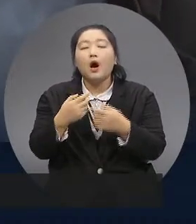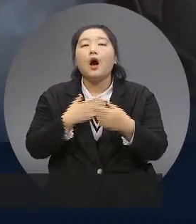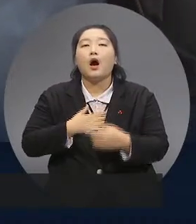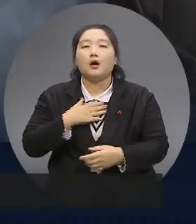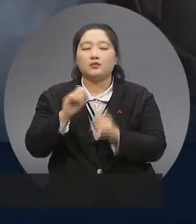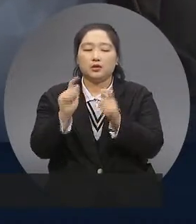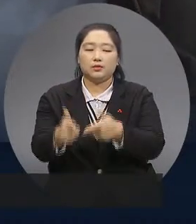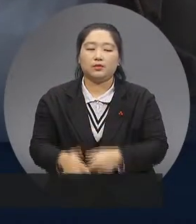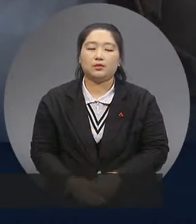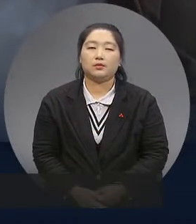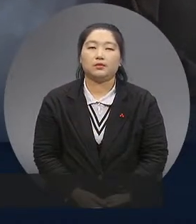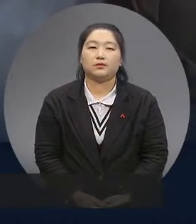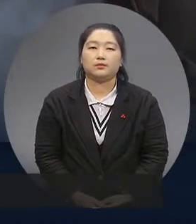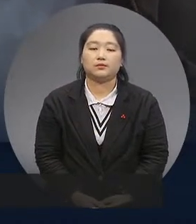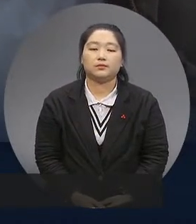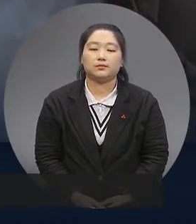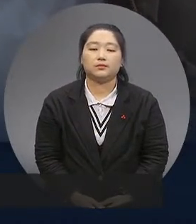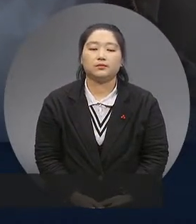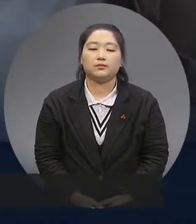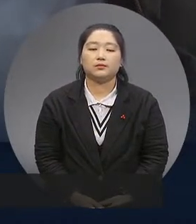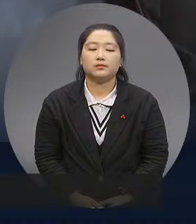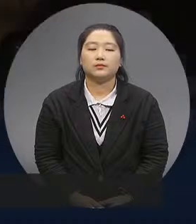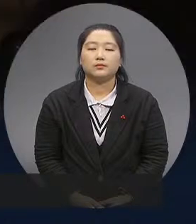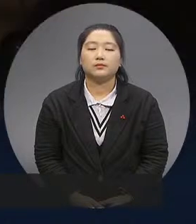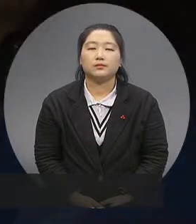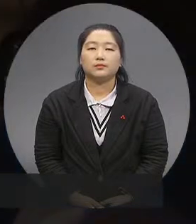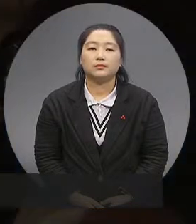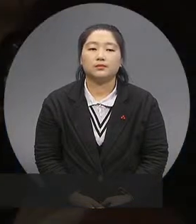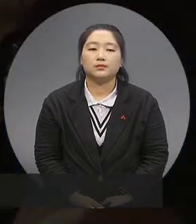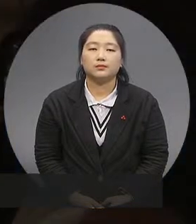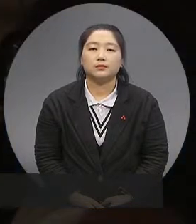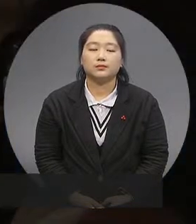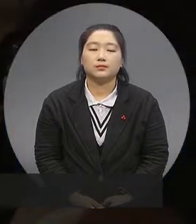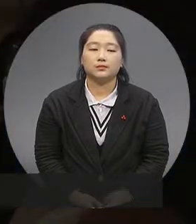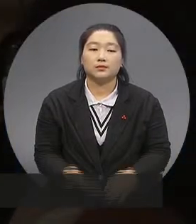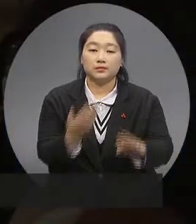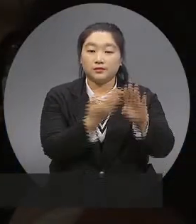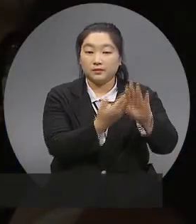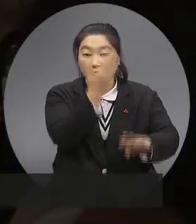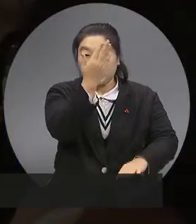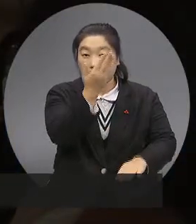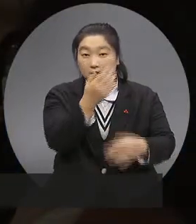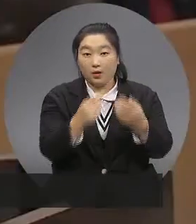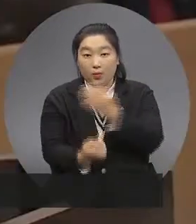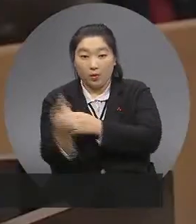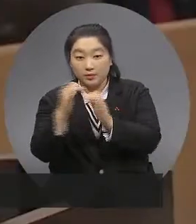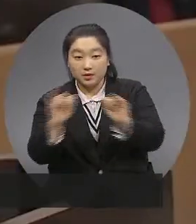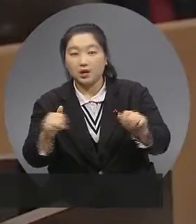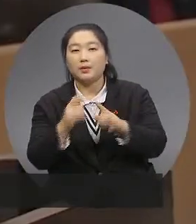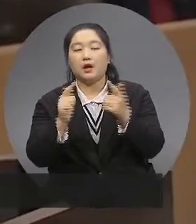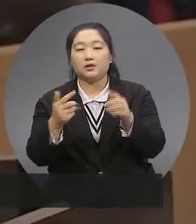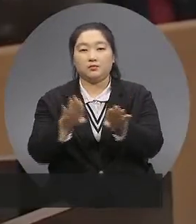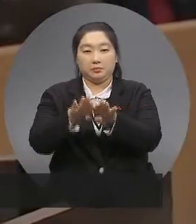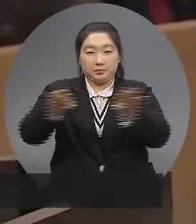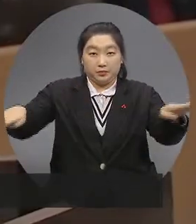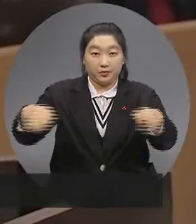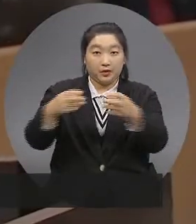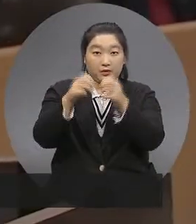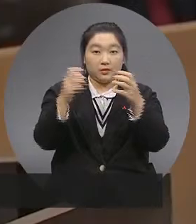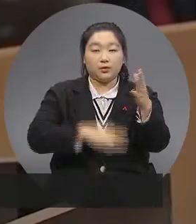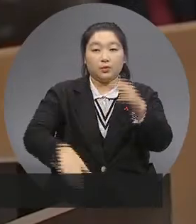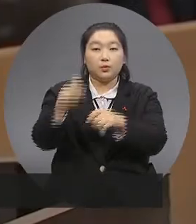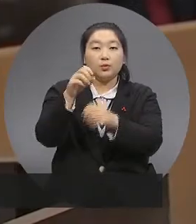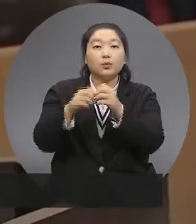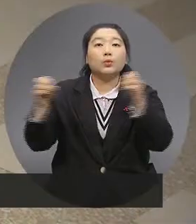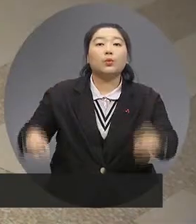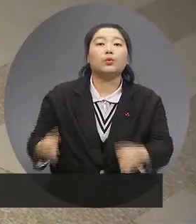된 기회라고 생각했고 상사나 외부 인사가 아니라 수평적 관계인 동료 공무원들이